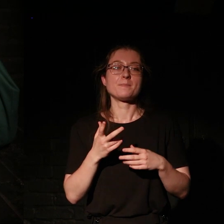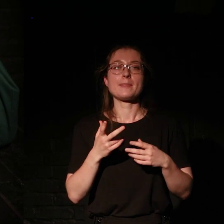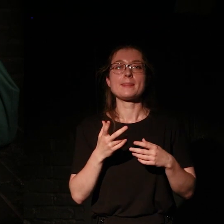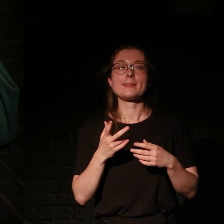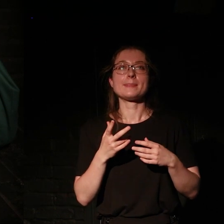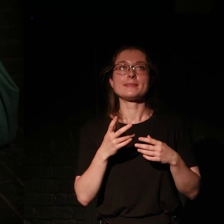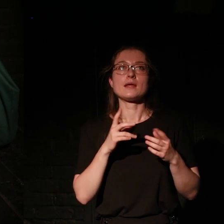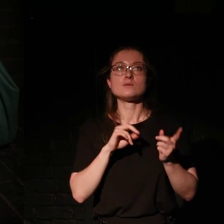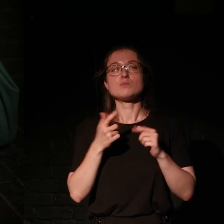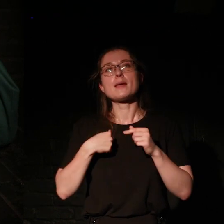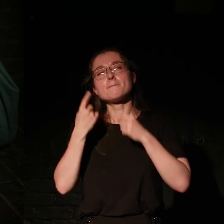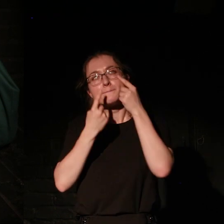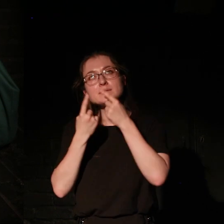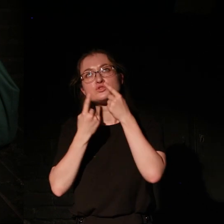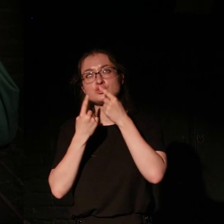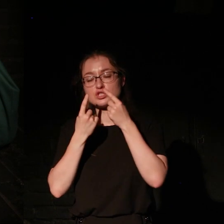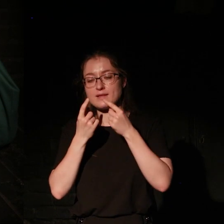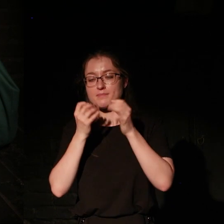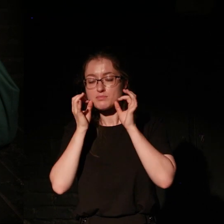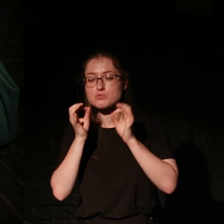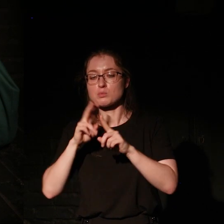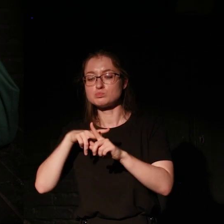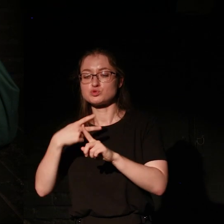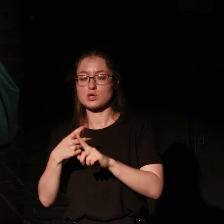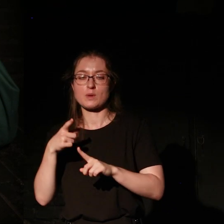dobrym przykładem jest ten przykład paulistów.